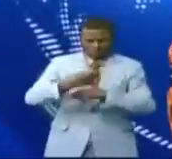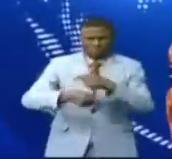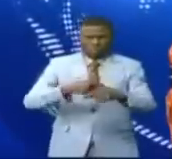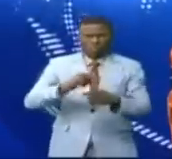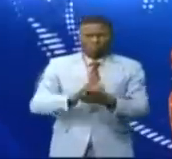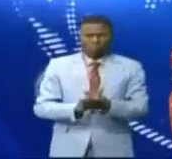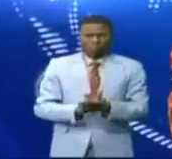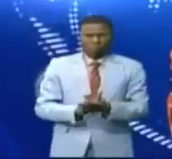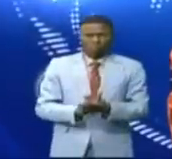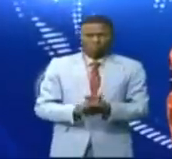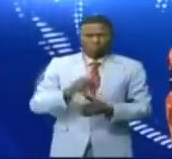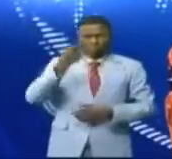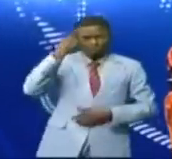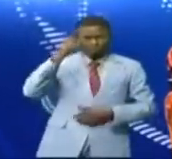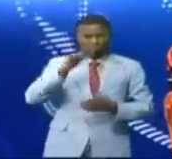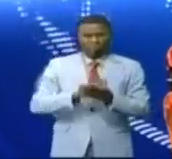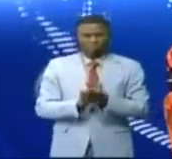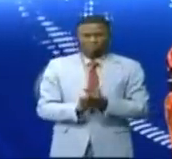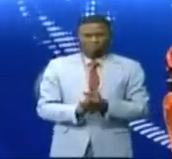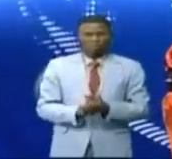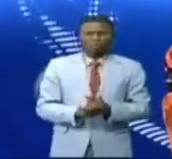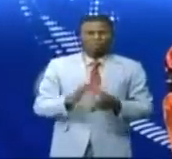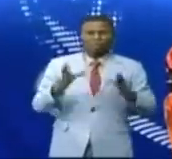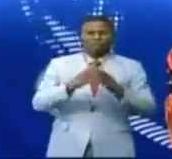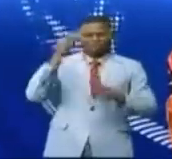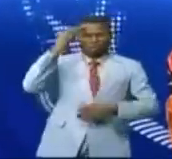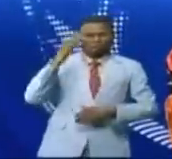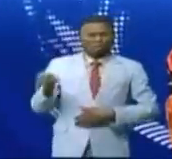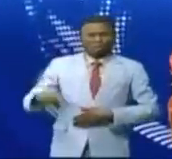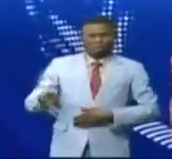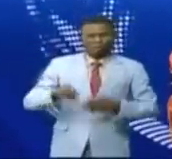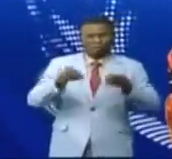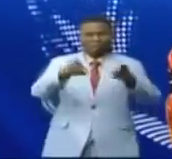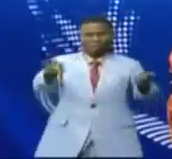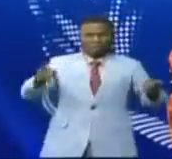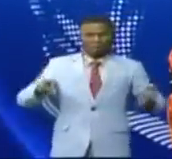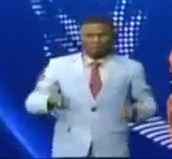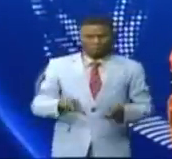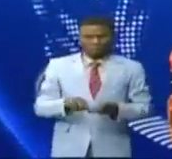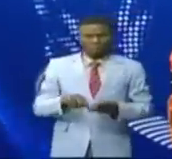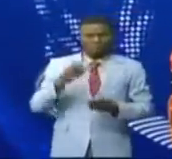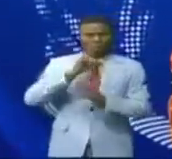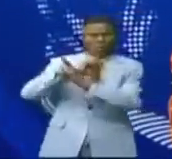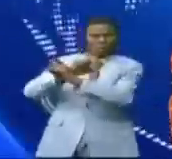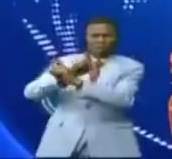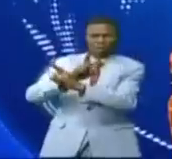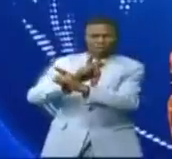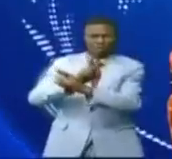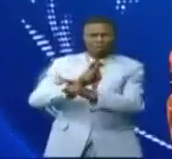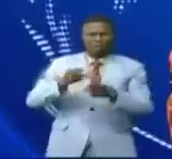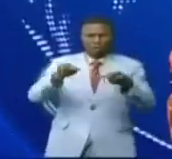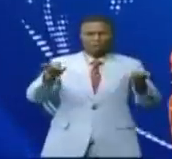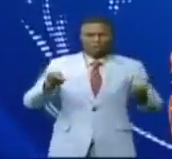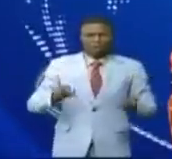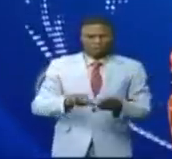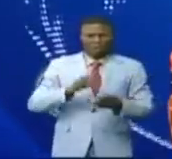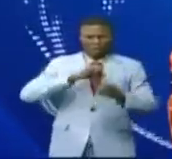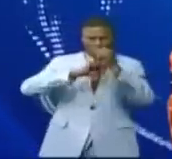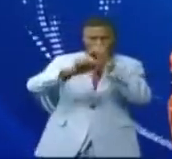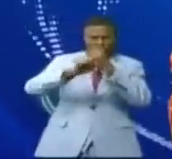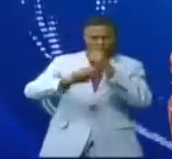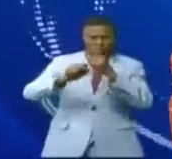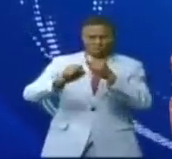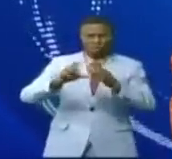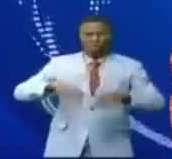par la mine plutôt par le ministre provincial de l'environnement pour la protection de la ville campagne lancée après approbation